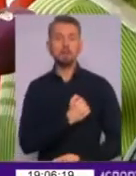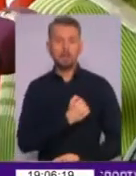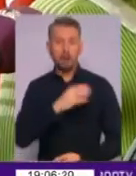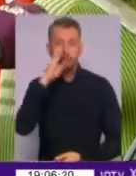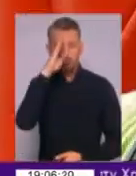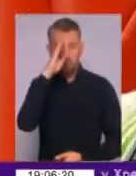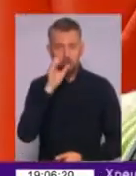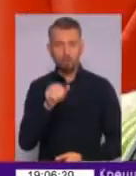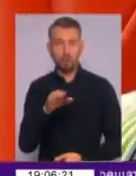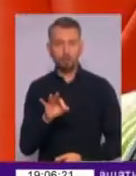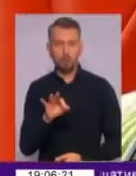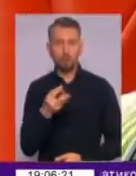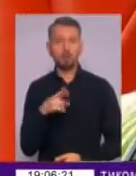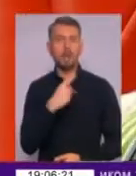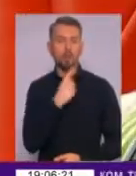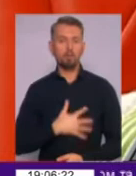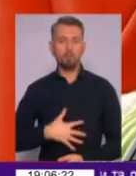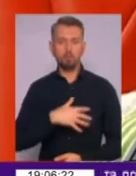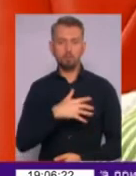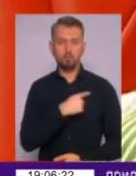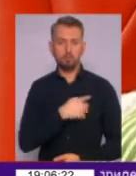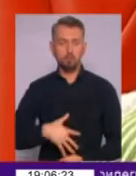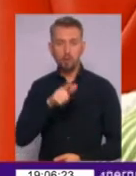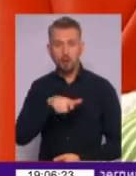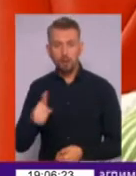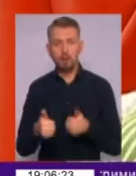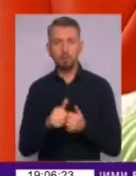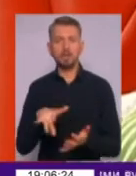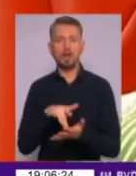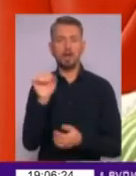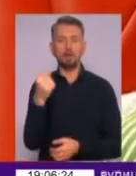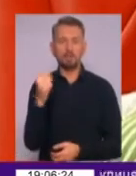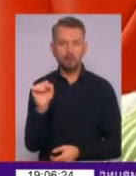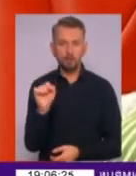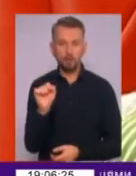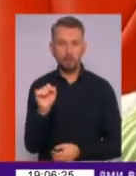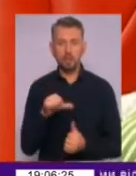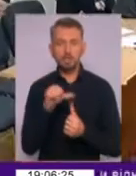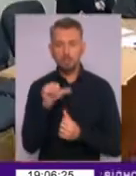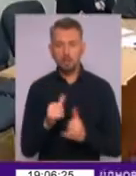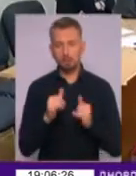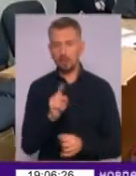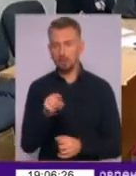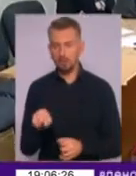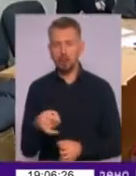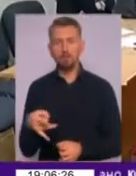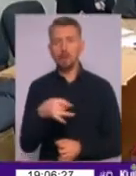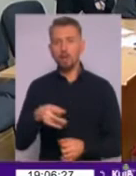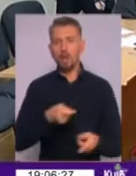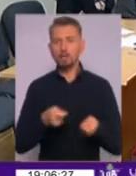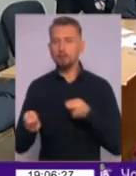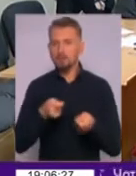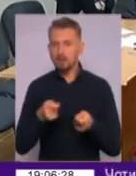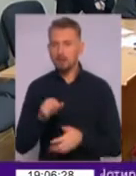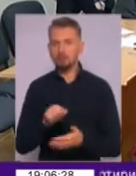хлопцям в АТО. Для поранених під Авдіївкою, саме для них. У районі адміністрації